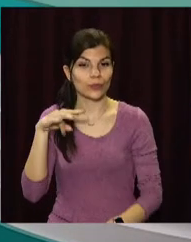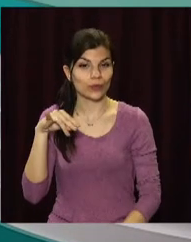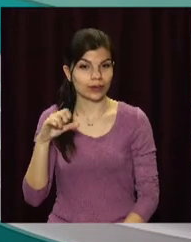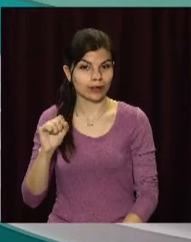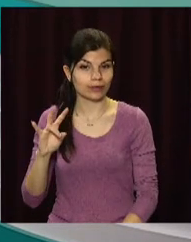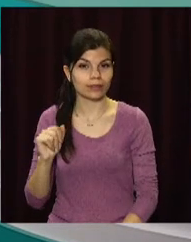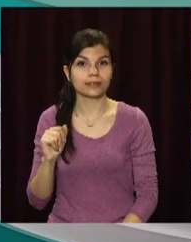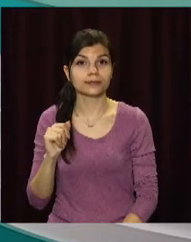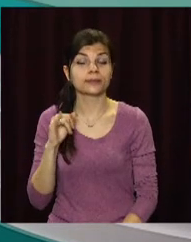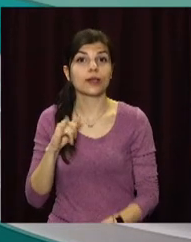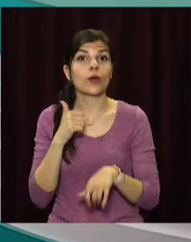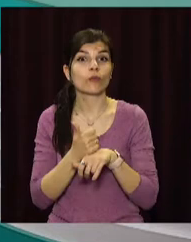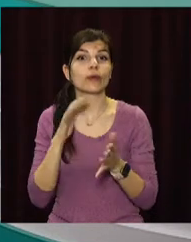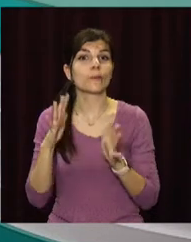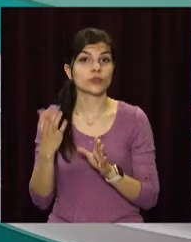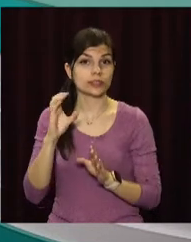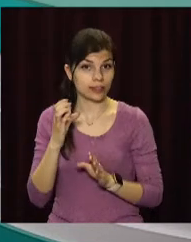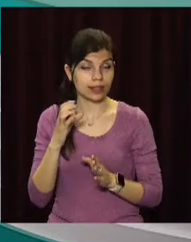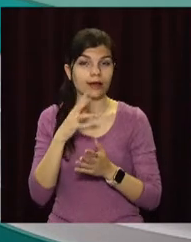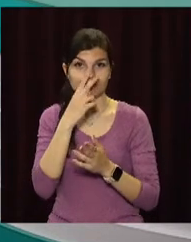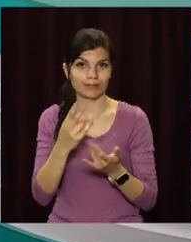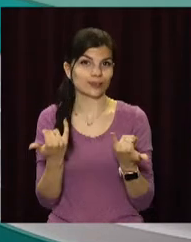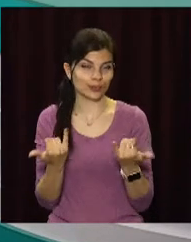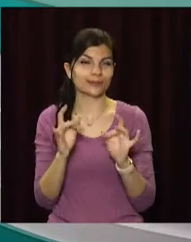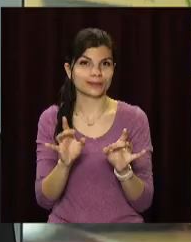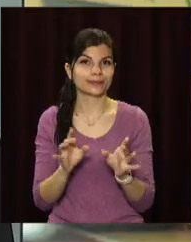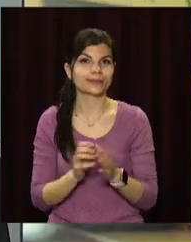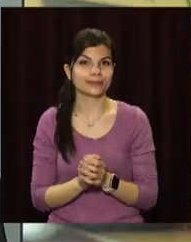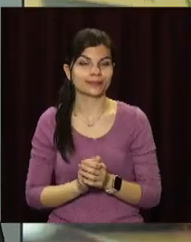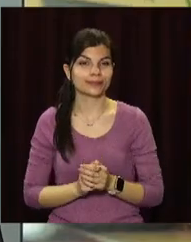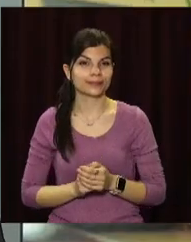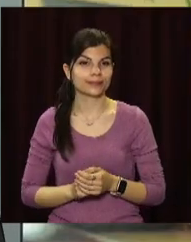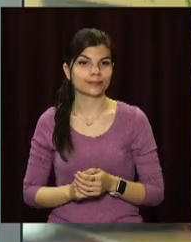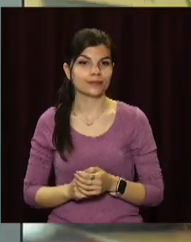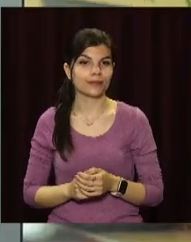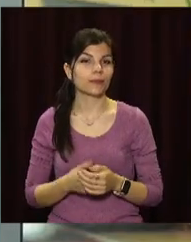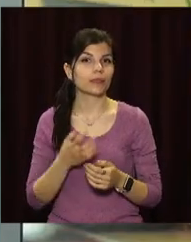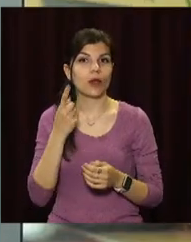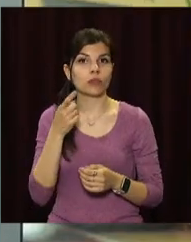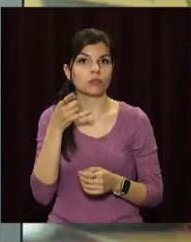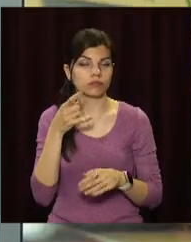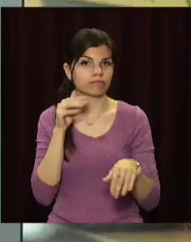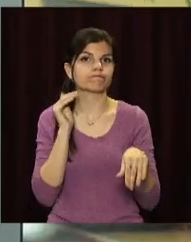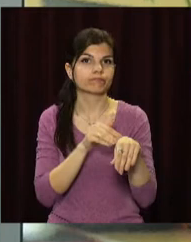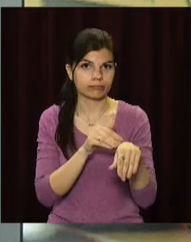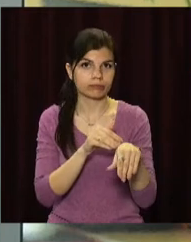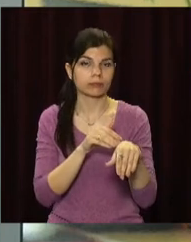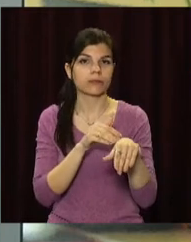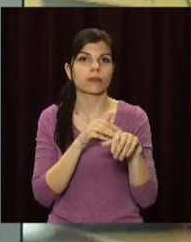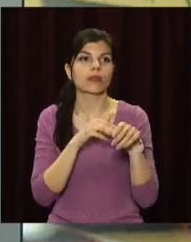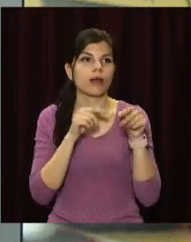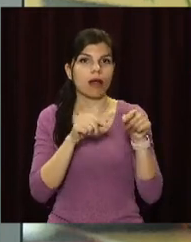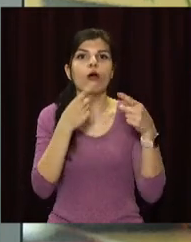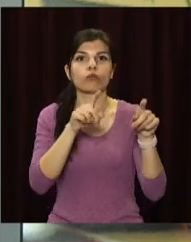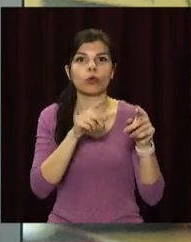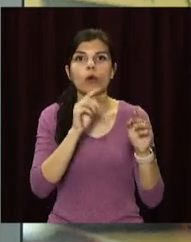Юліана Пуговкіна. І про головні події середи дивіться просто зараз. Одна автівка врізалася в опору, дві інші